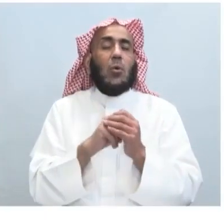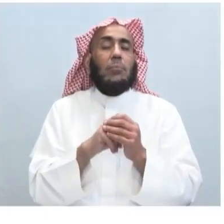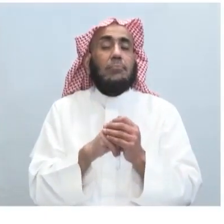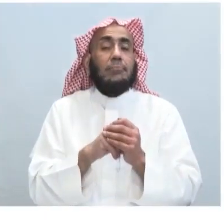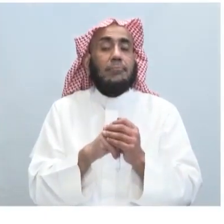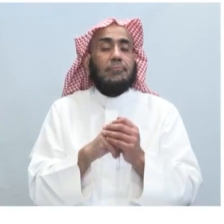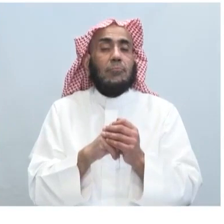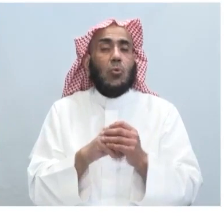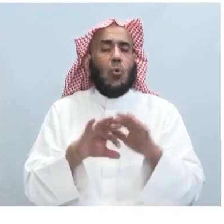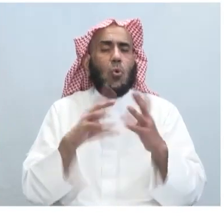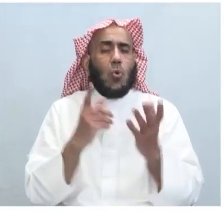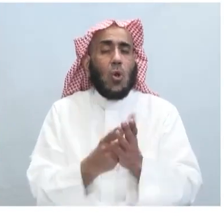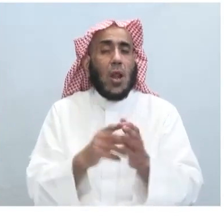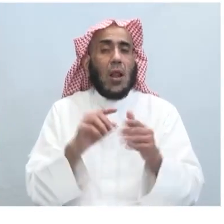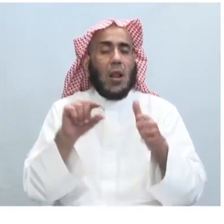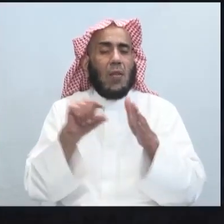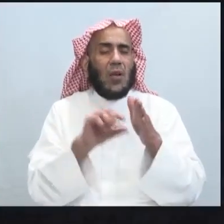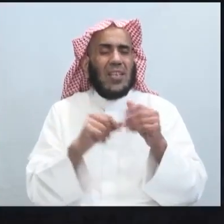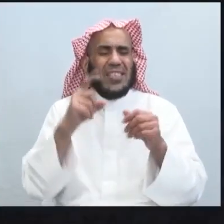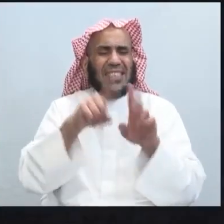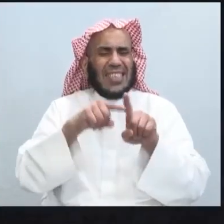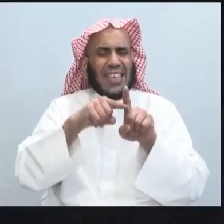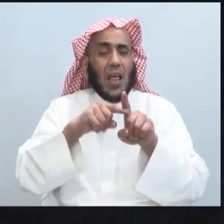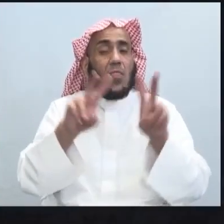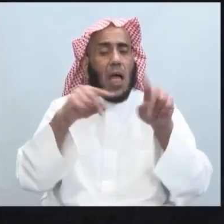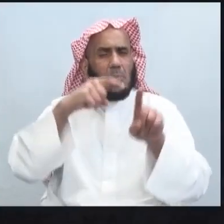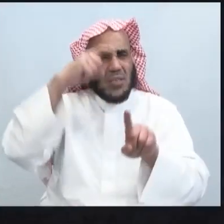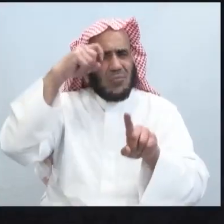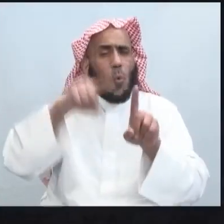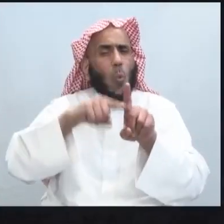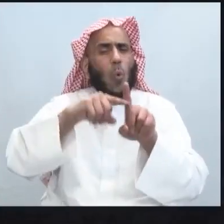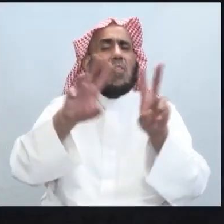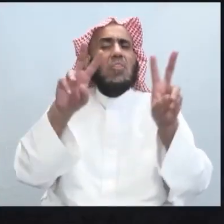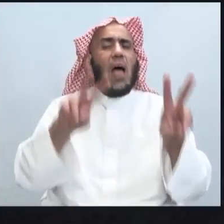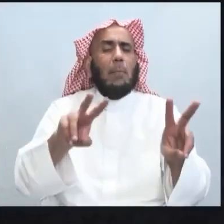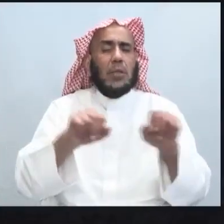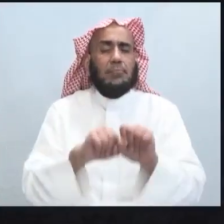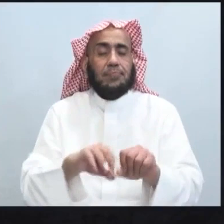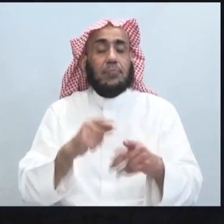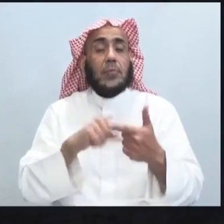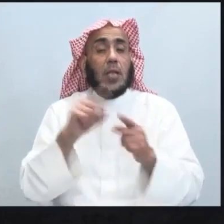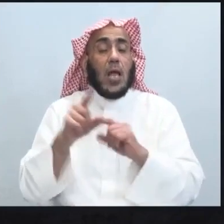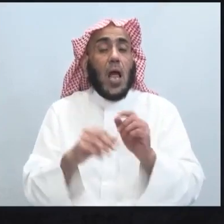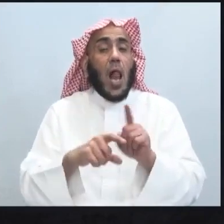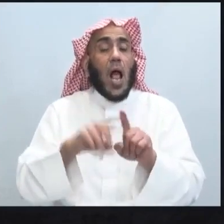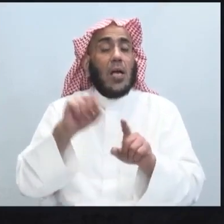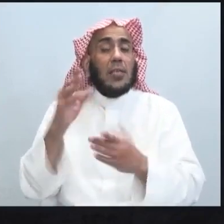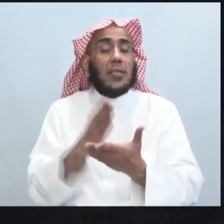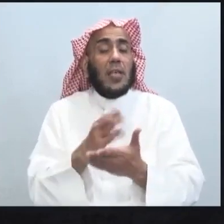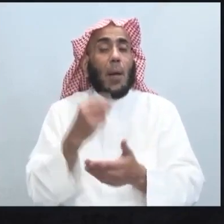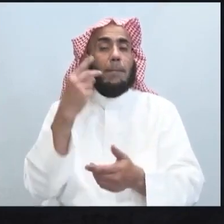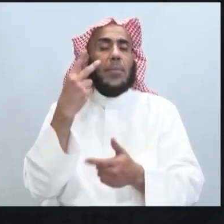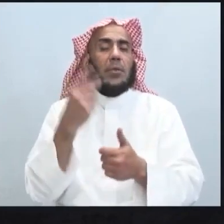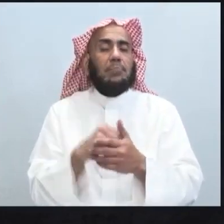النظام كل فقره كنا نقول درجه الحراره ثابته درجه الحراره ثابته اذا هذه الخاصيه رقم